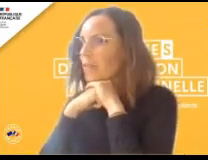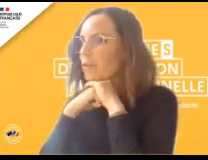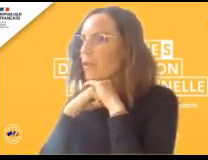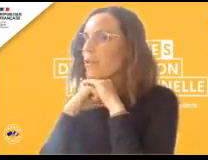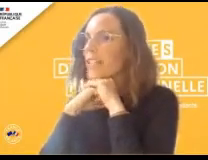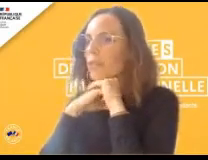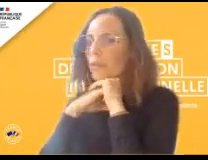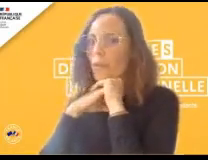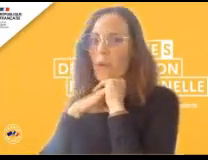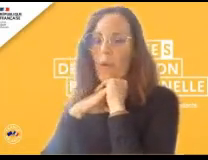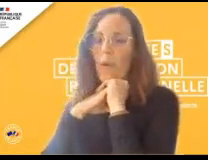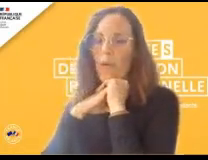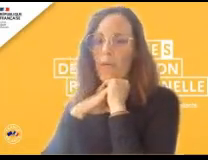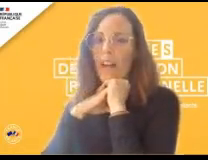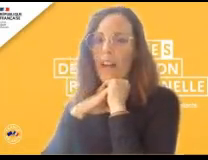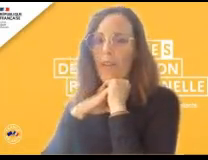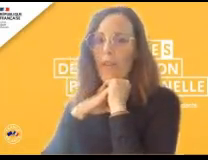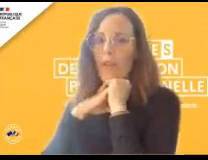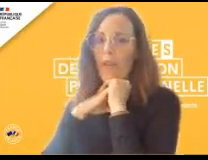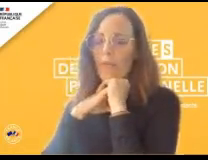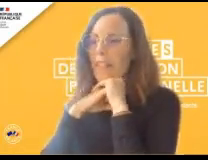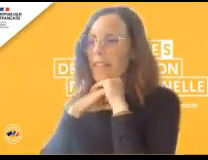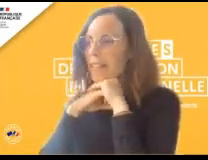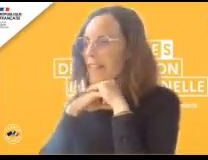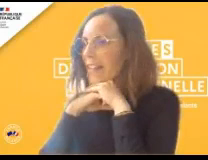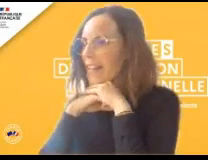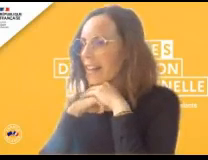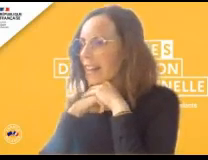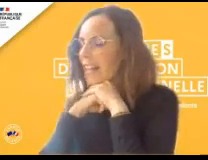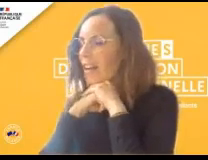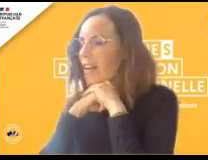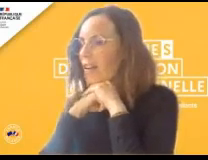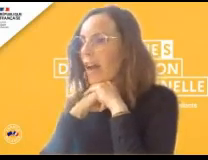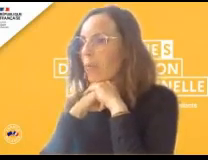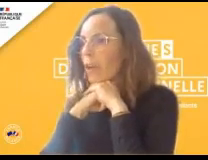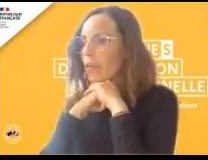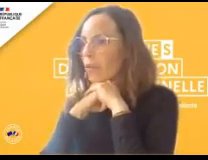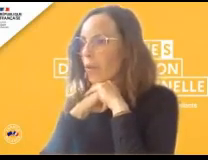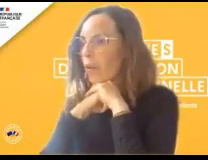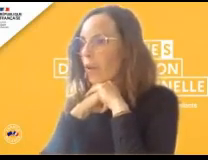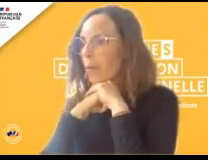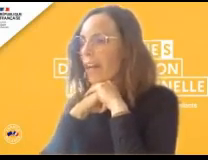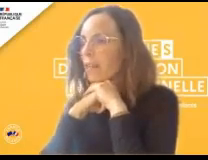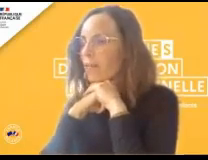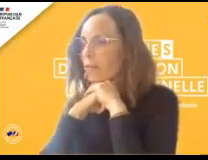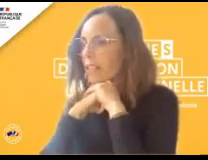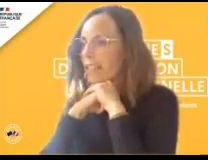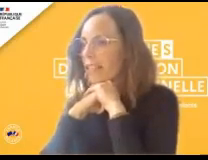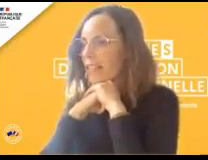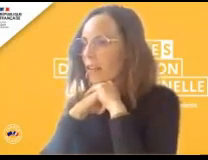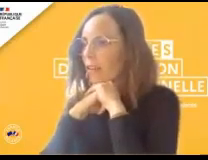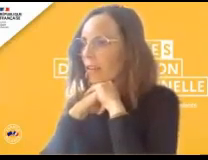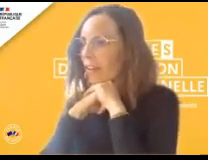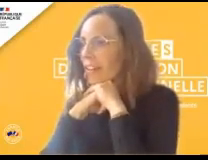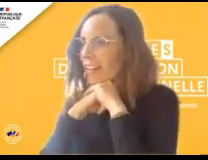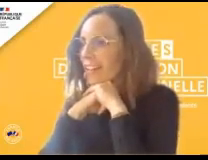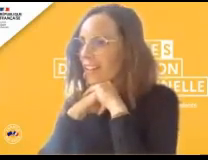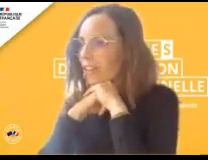S'il n'y a pas d'autres questions, on va vous laisser, à moins que Marie, vous